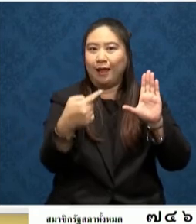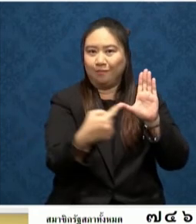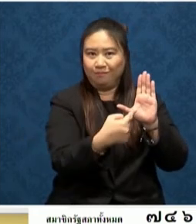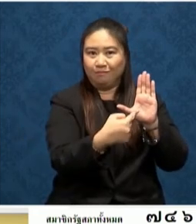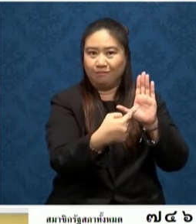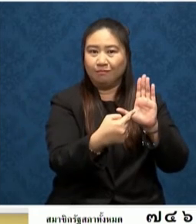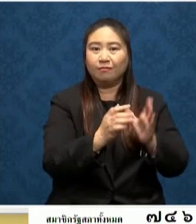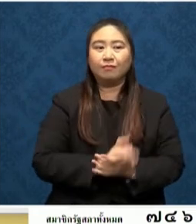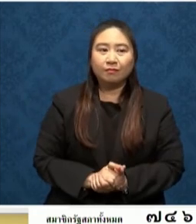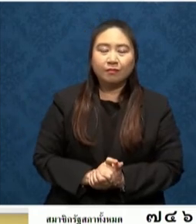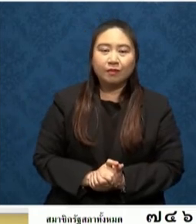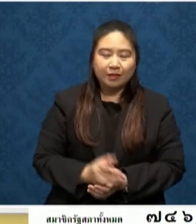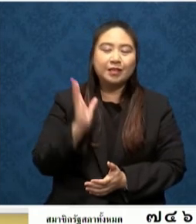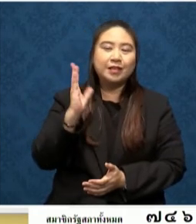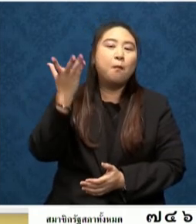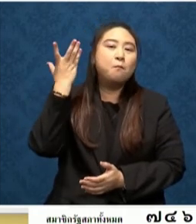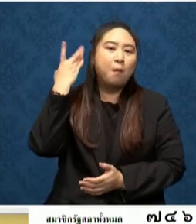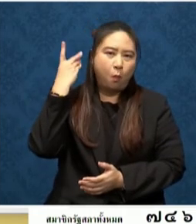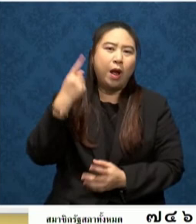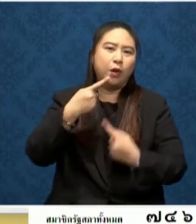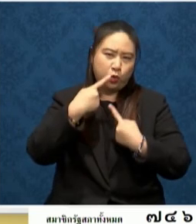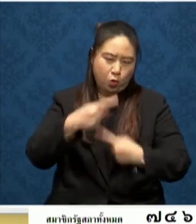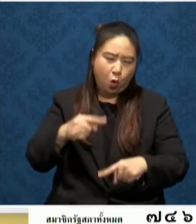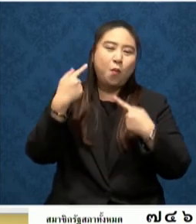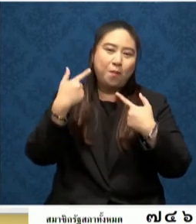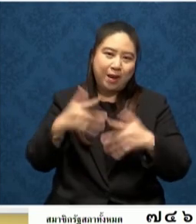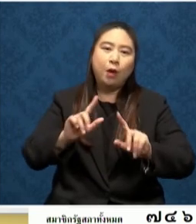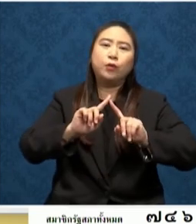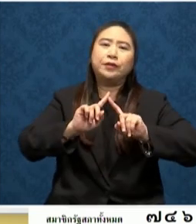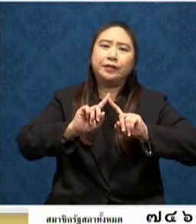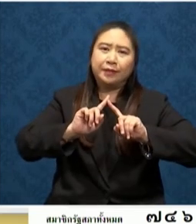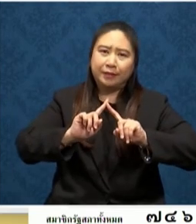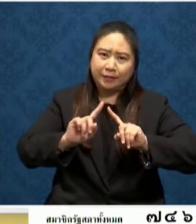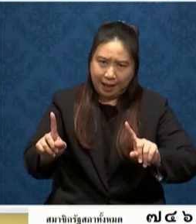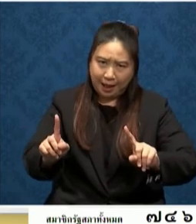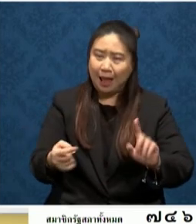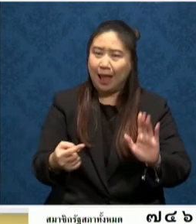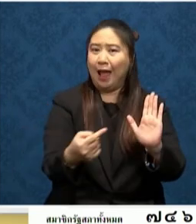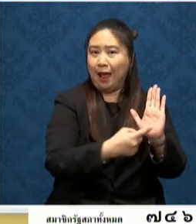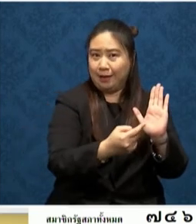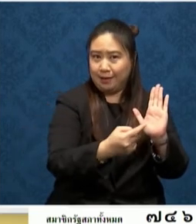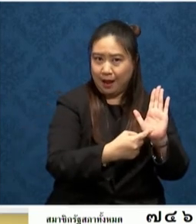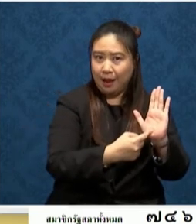แม้วาท่านจะได้ตอบไปแลเมวาน แต่นี่จะเป็สิ่งที่ย้ำเตือน